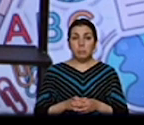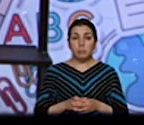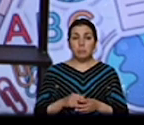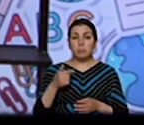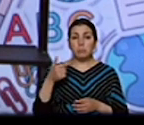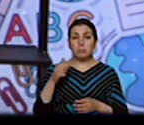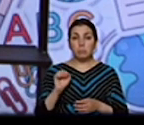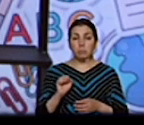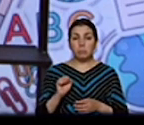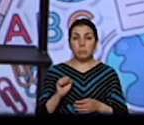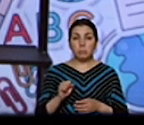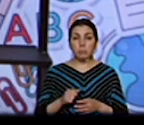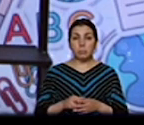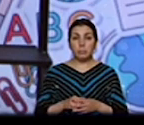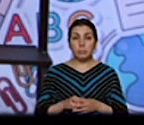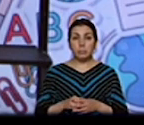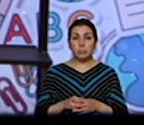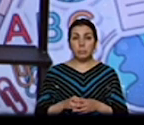ga,